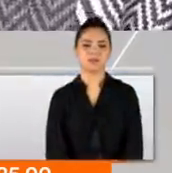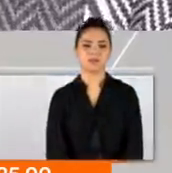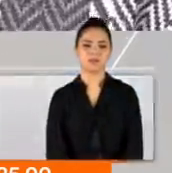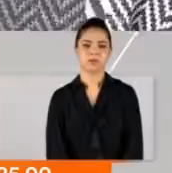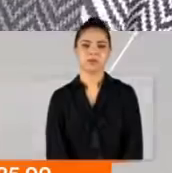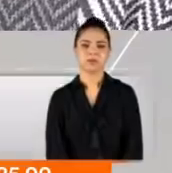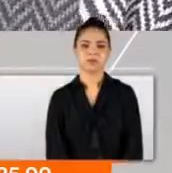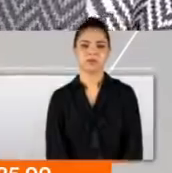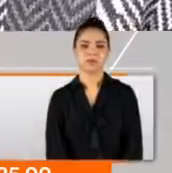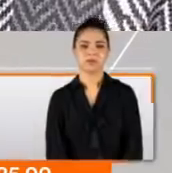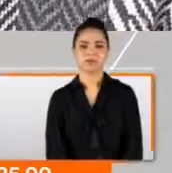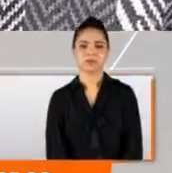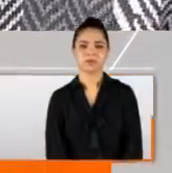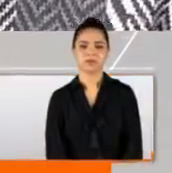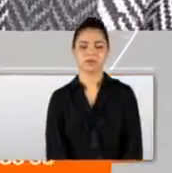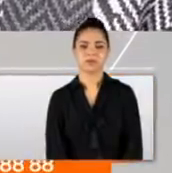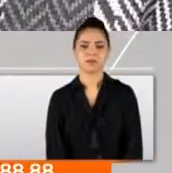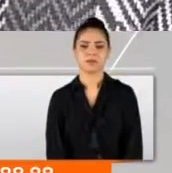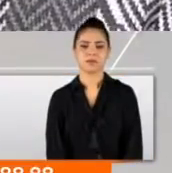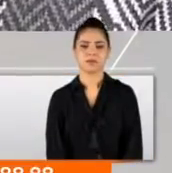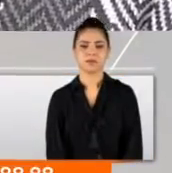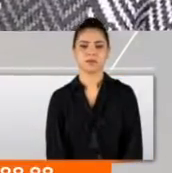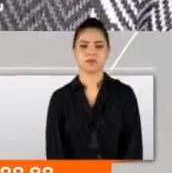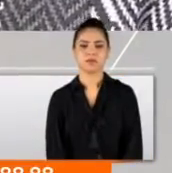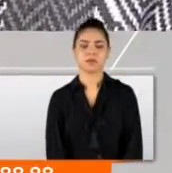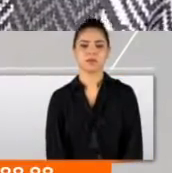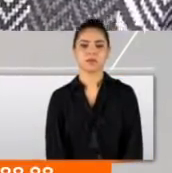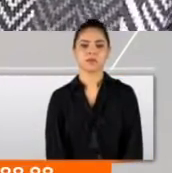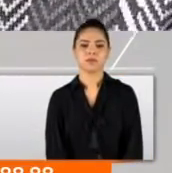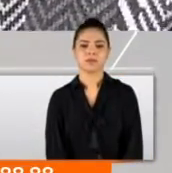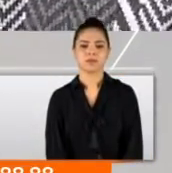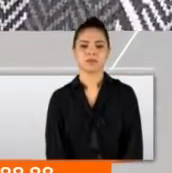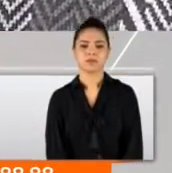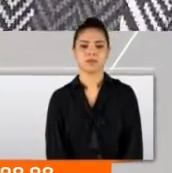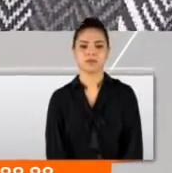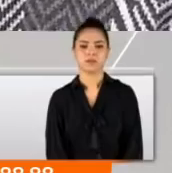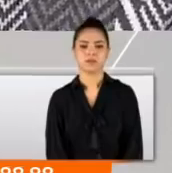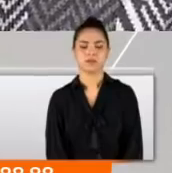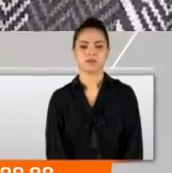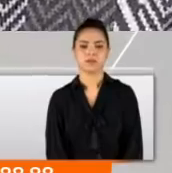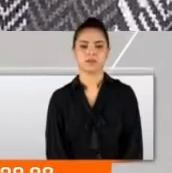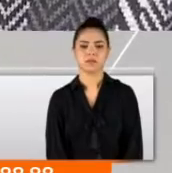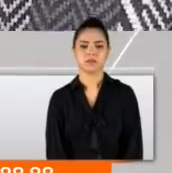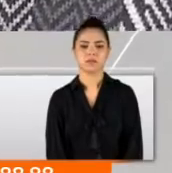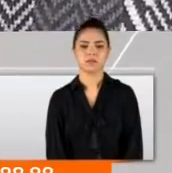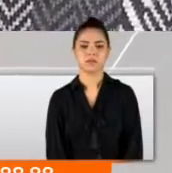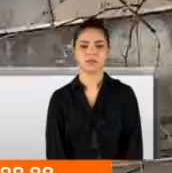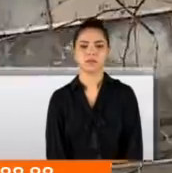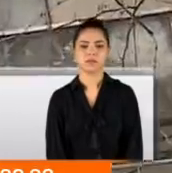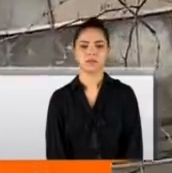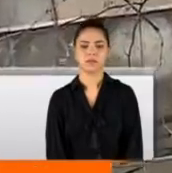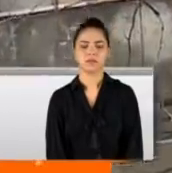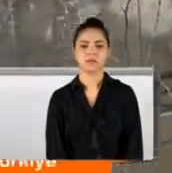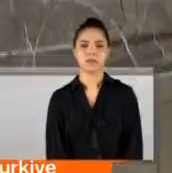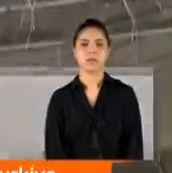Buranın sahibi yıllar önce taşındı gitti. İçeride elektronik malzemeler vardı. Çamaşır makinesi, bulaşık makinesi gibi değerli eşyalar vardı.